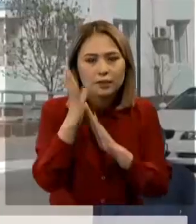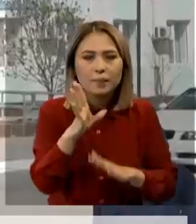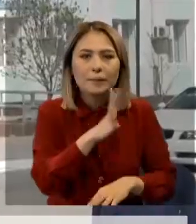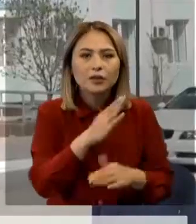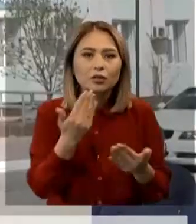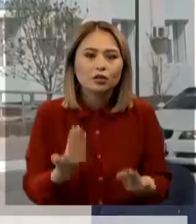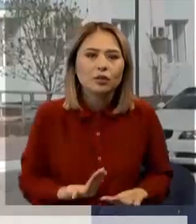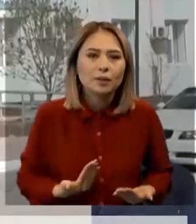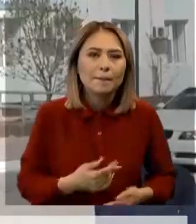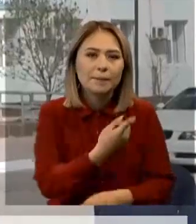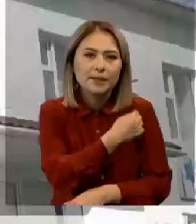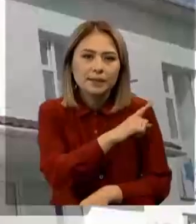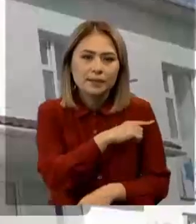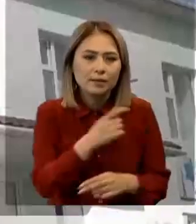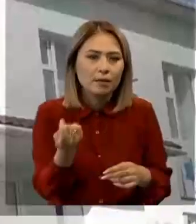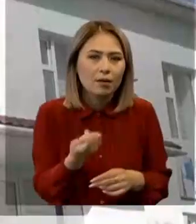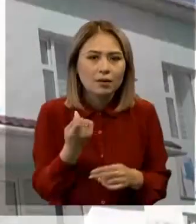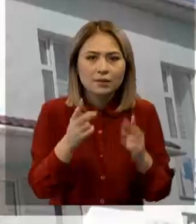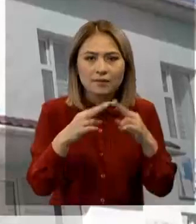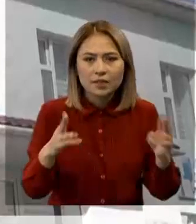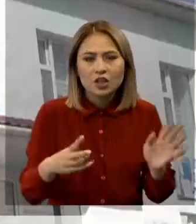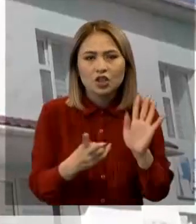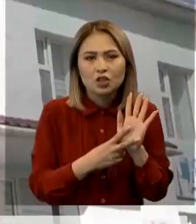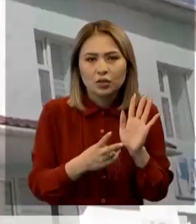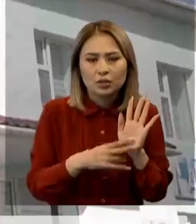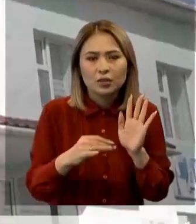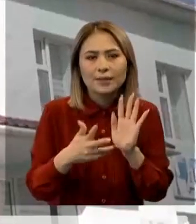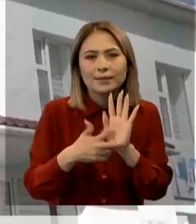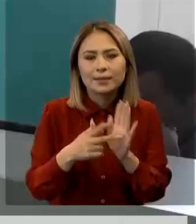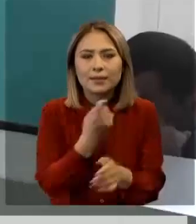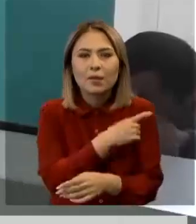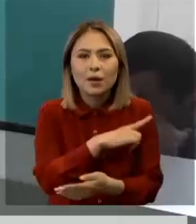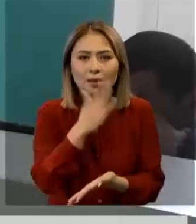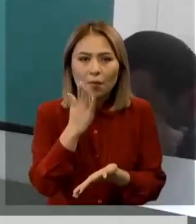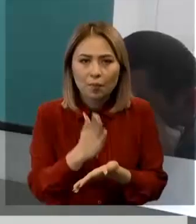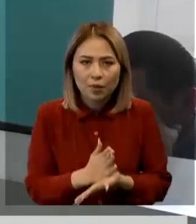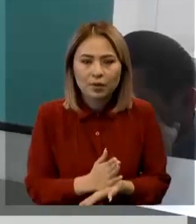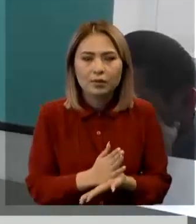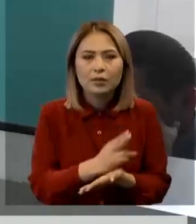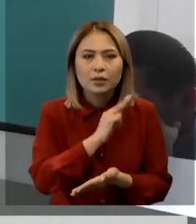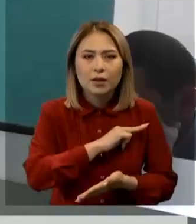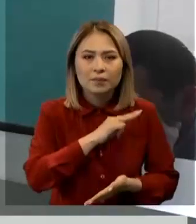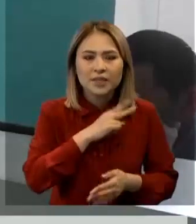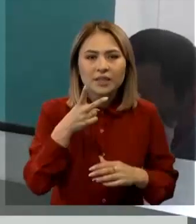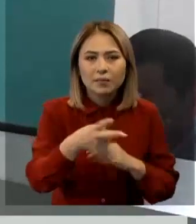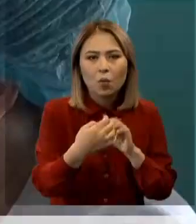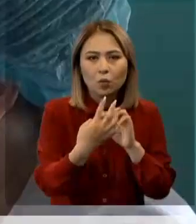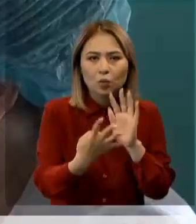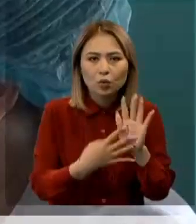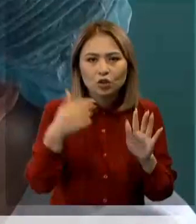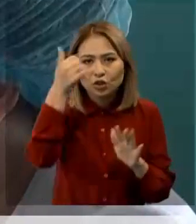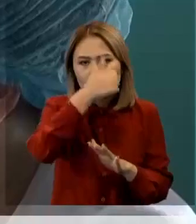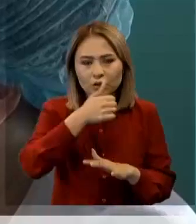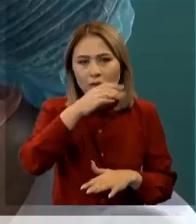айтуынша Мұнайлыда медициналық нысан аз. Әзірге 7 амбулатория мен 8 емхана бар. Ал аурухана қызметі 2019 жылы қаладағы